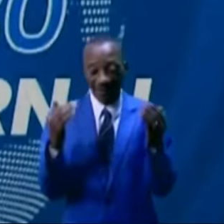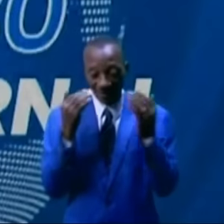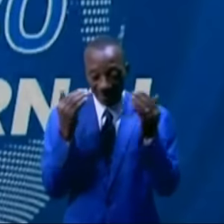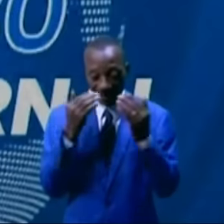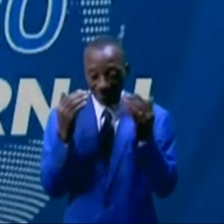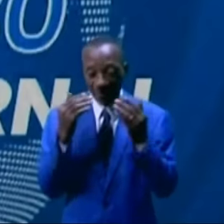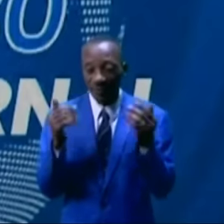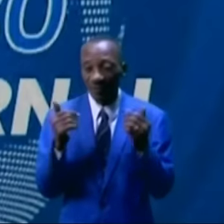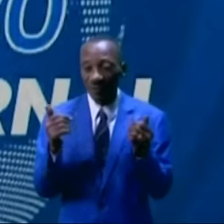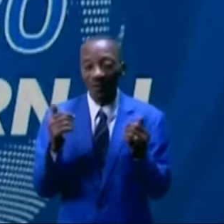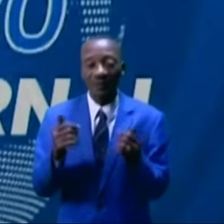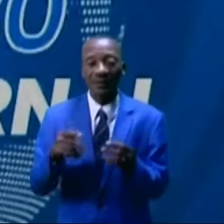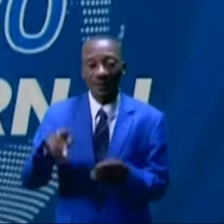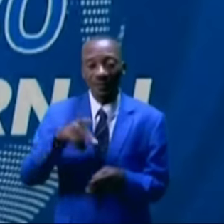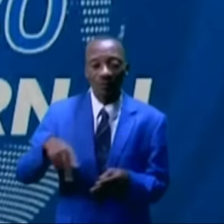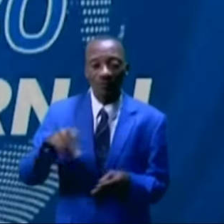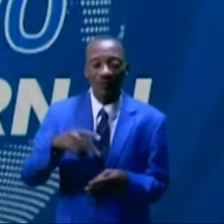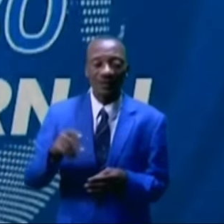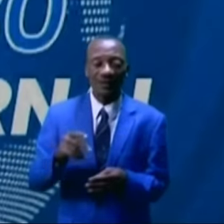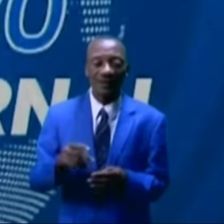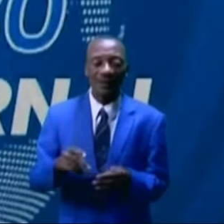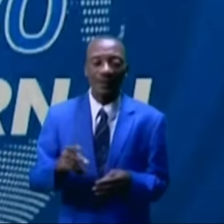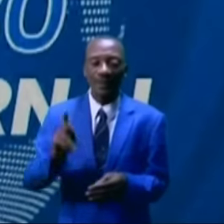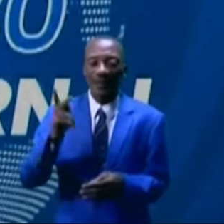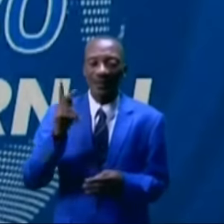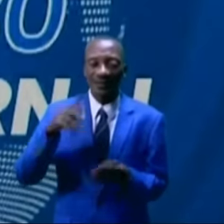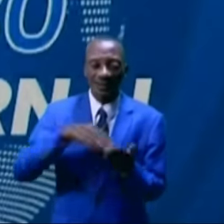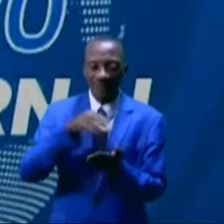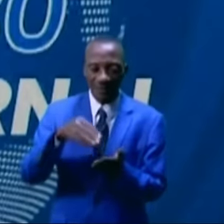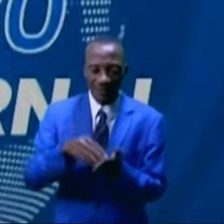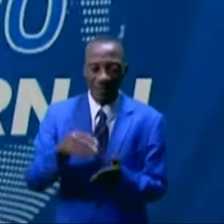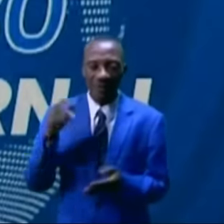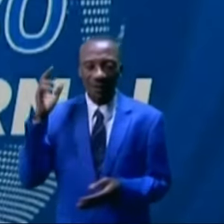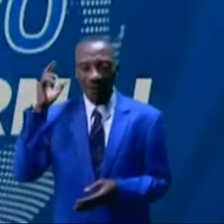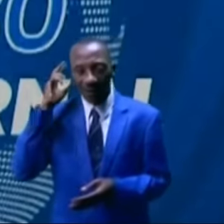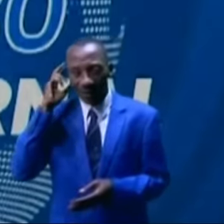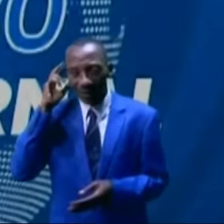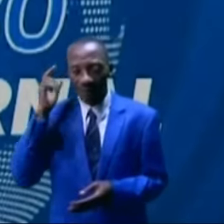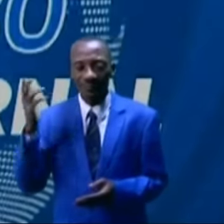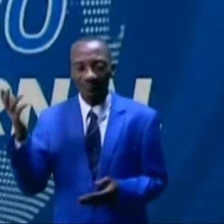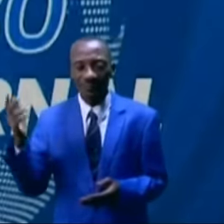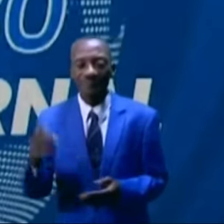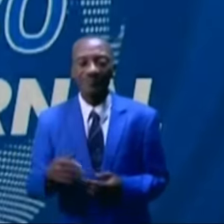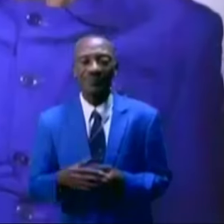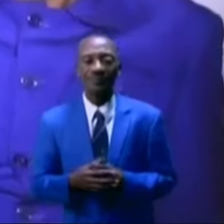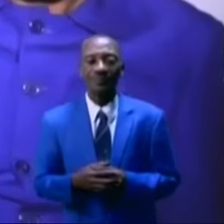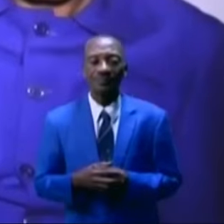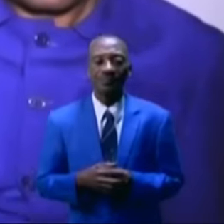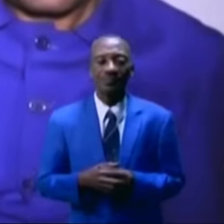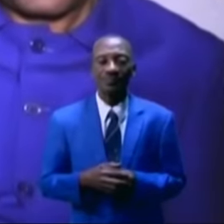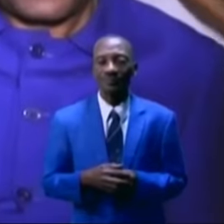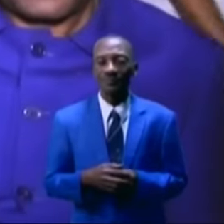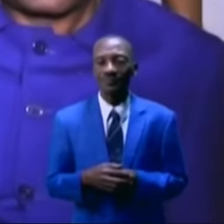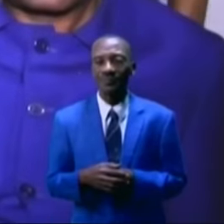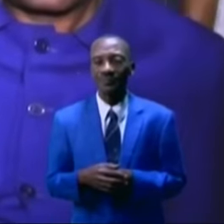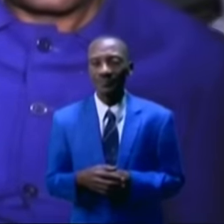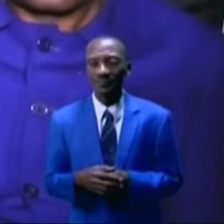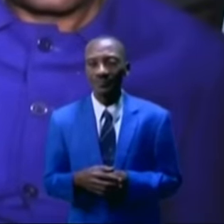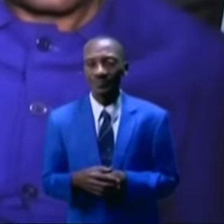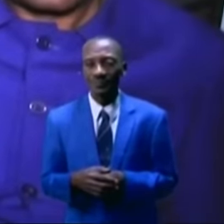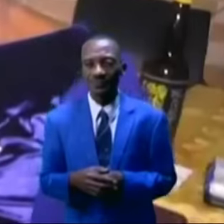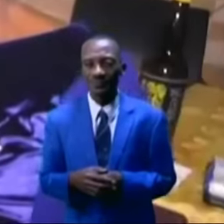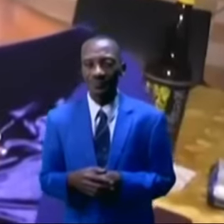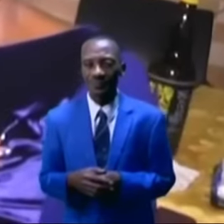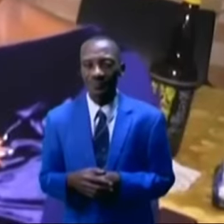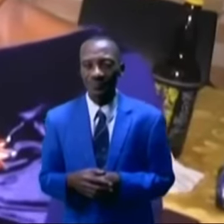de la province et l'apport de la notabilité au Kassai central. Reportage. Le